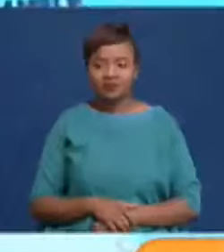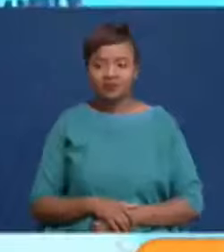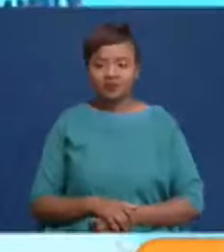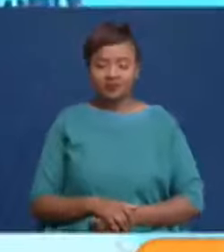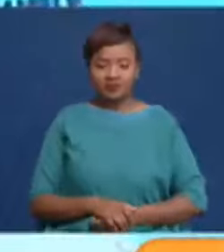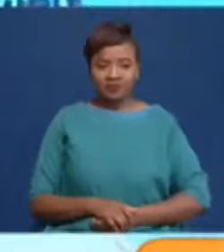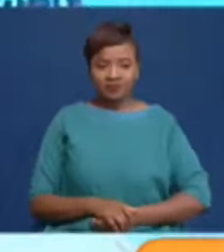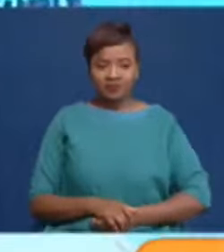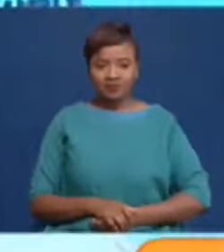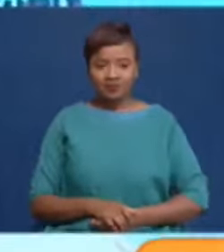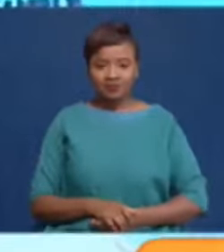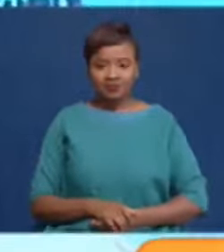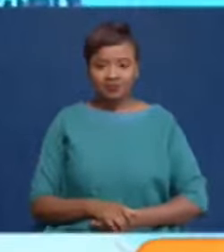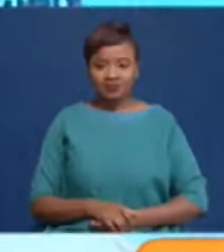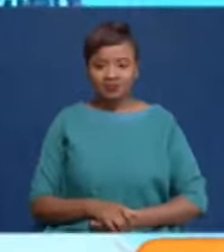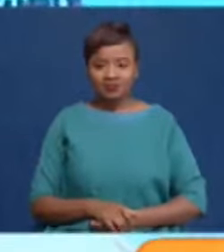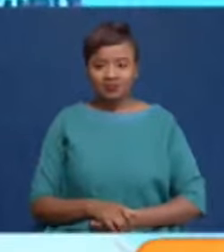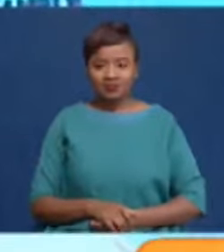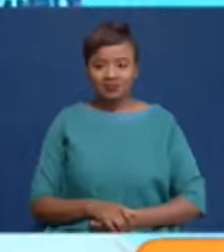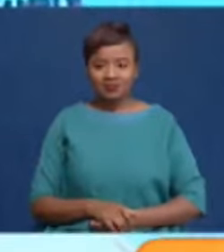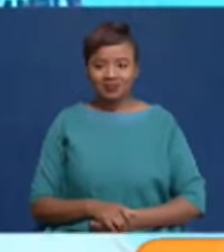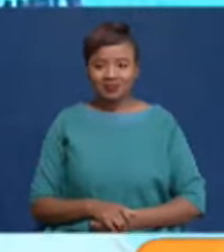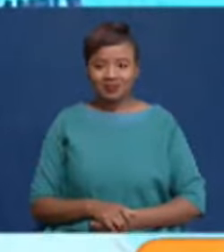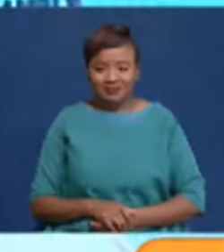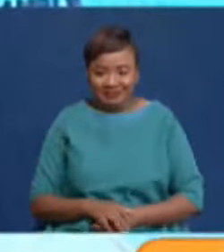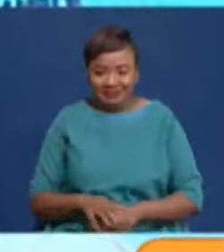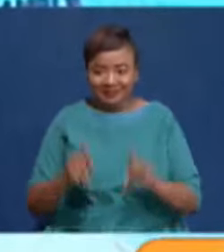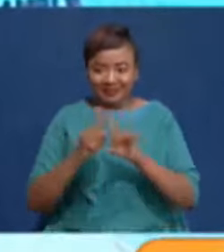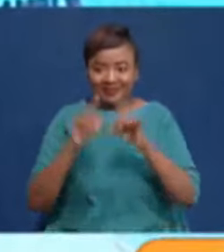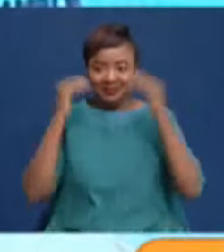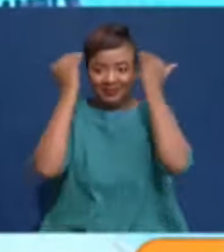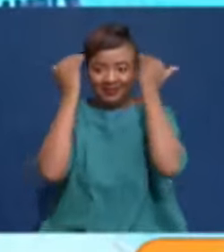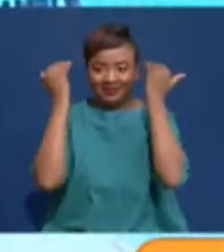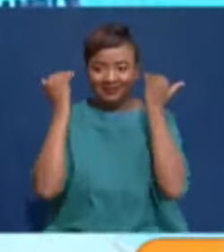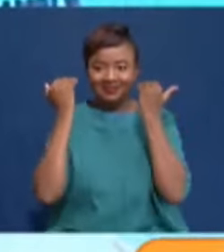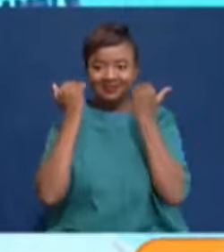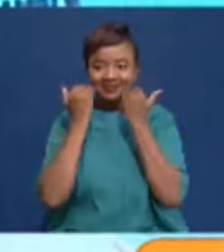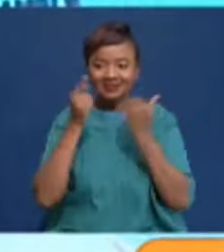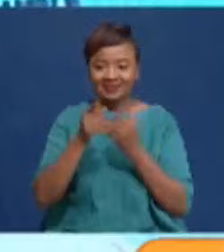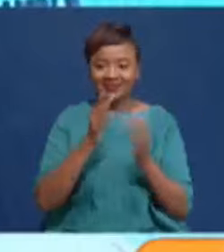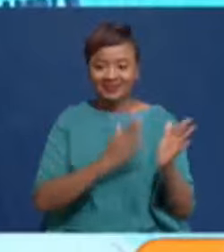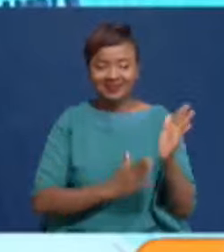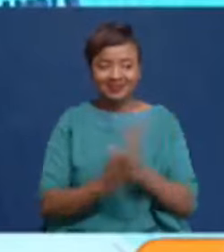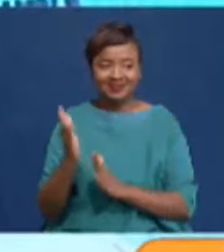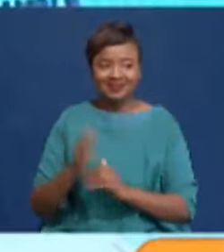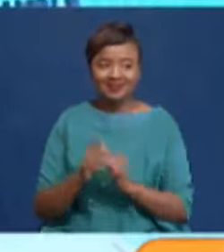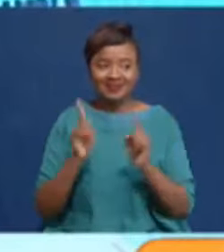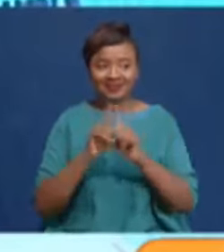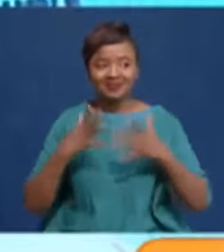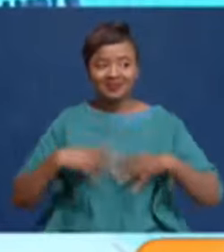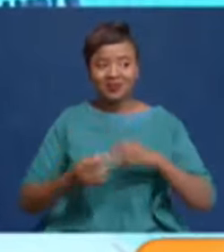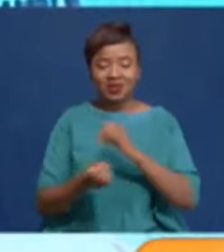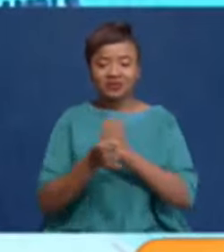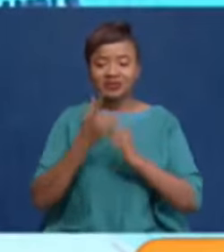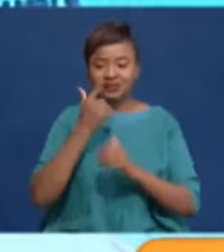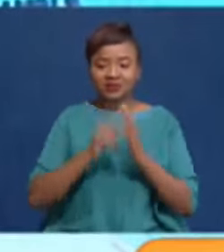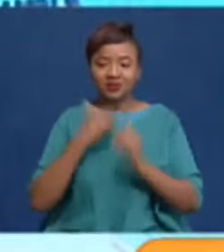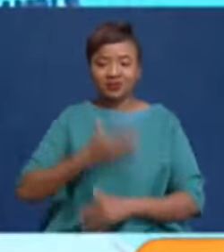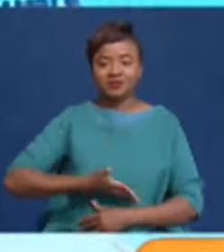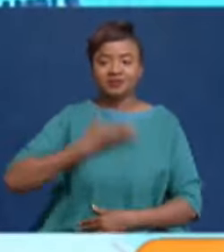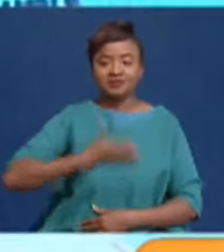Mahakama Kuu imesitisha uchapishaji wa vitambulisho vya kisasa kupitia mpango wa maisha namba. Wazazi nao wameelezea ghadhabu yao wakisema vijana